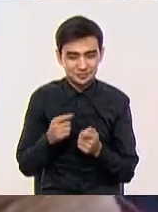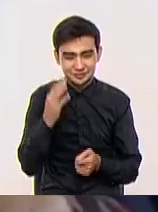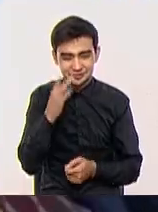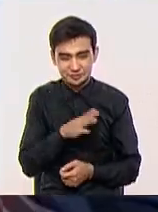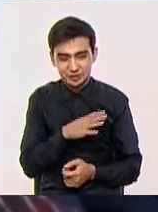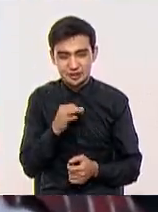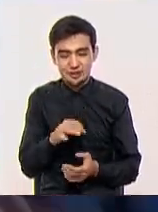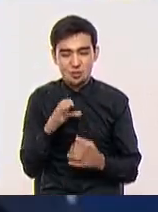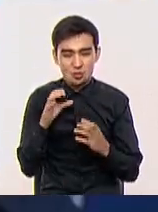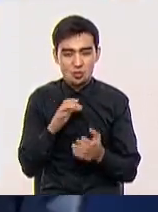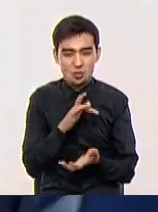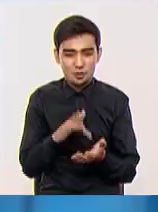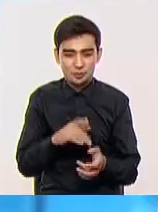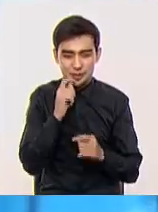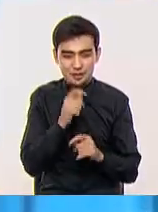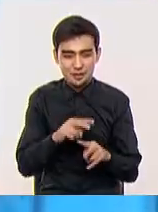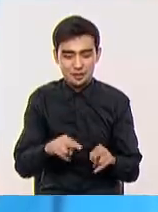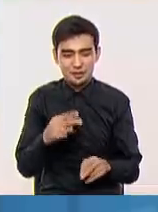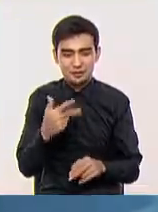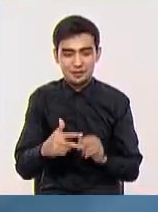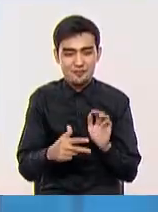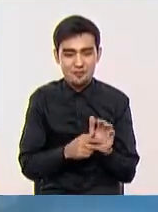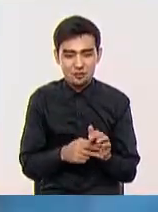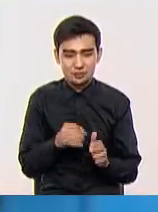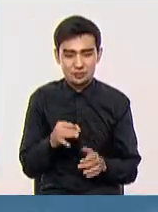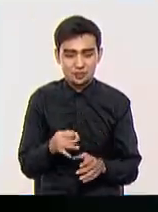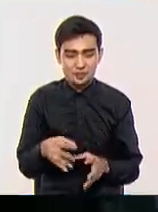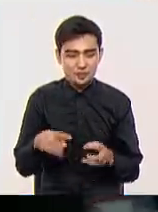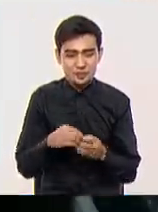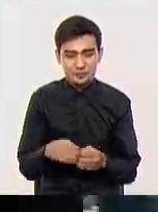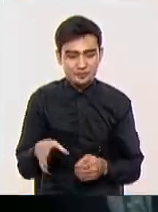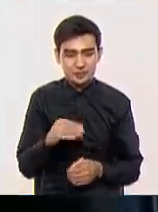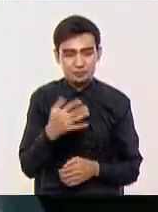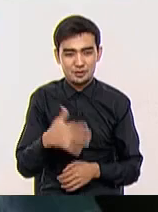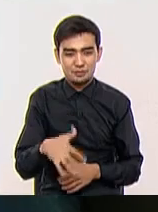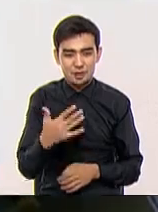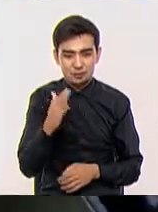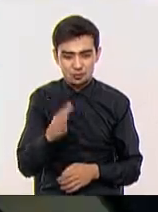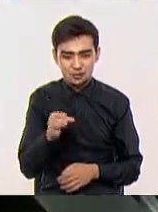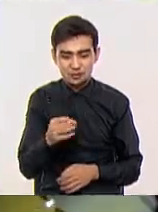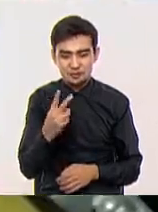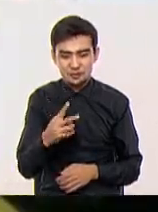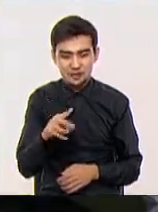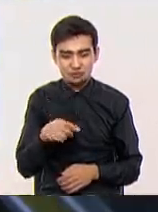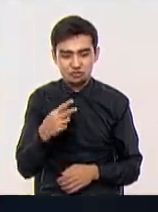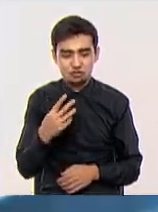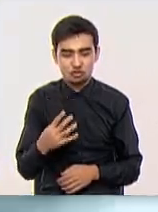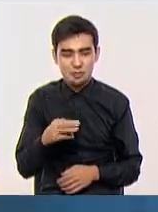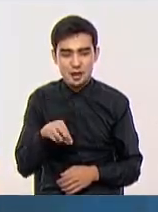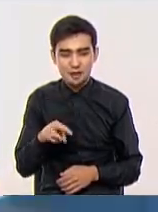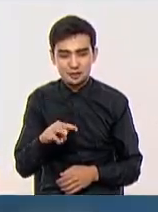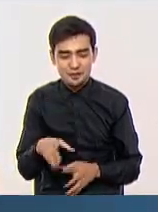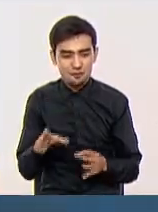Қалаға сый подарок 38, барлығы 55 автобус болады. 2,4 миллиард теңге, барлық жағдай жасап,